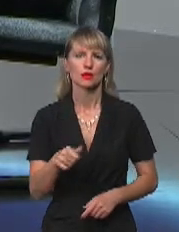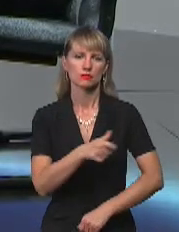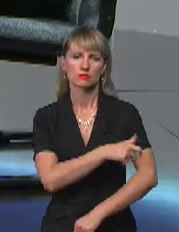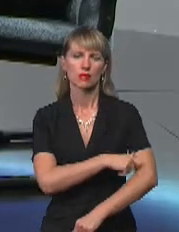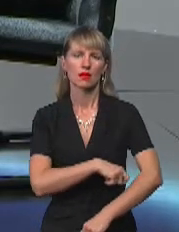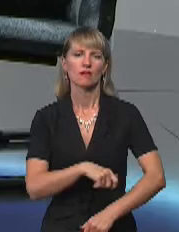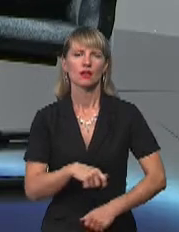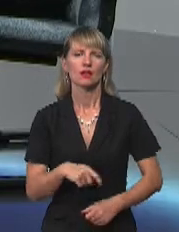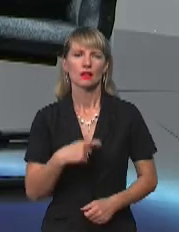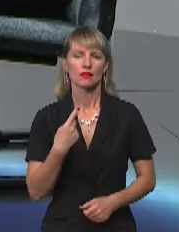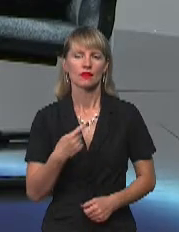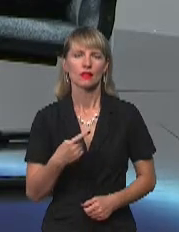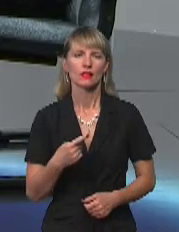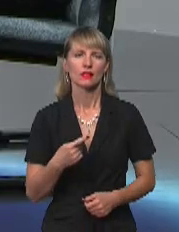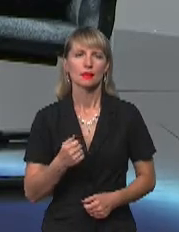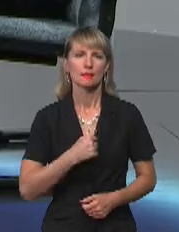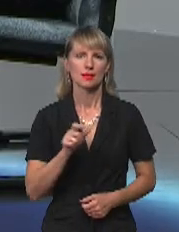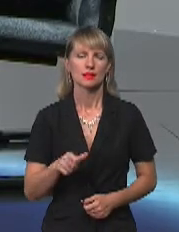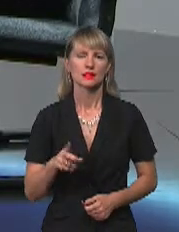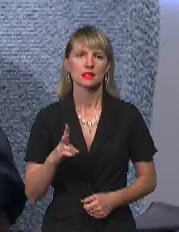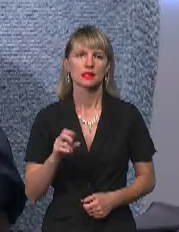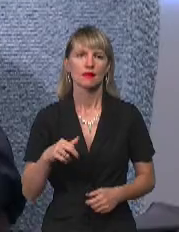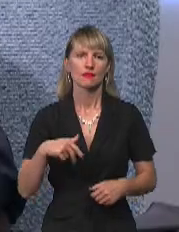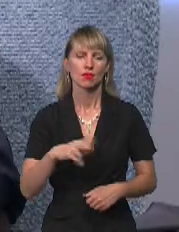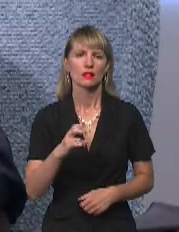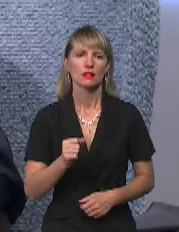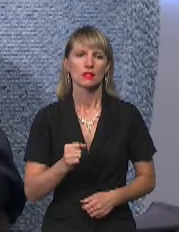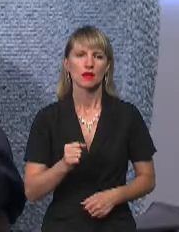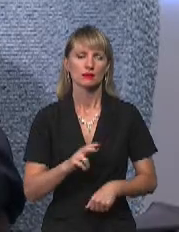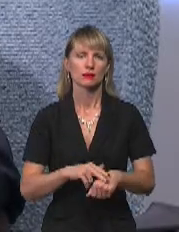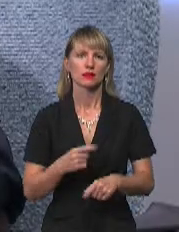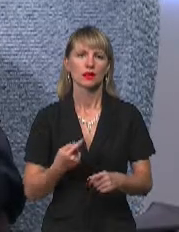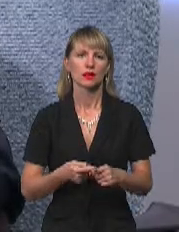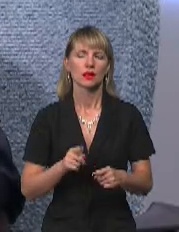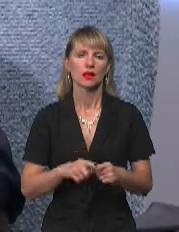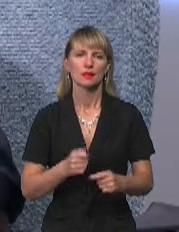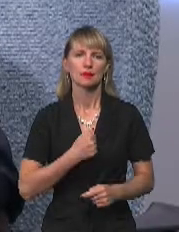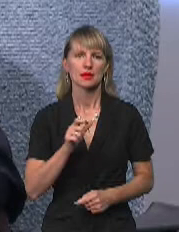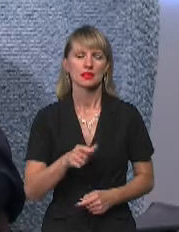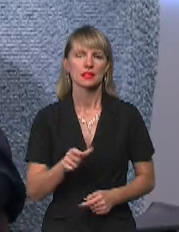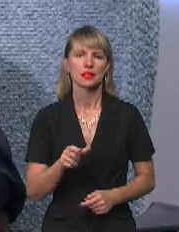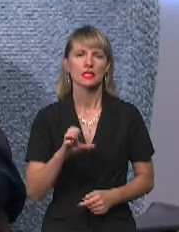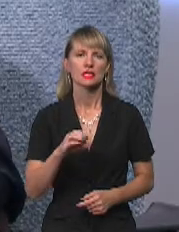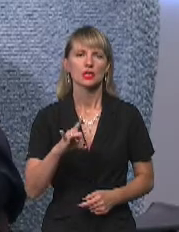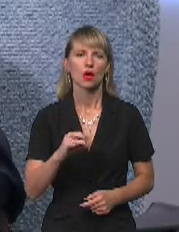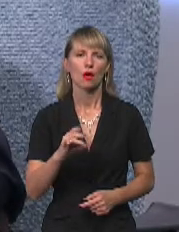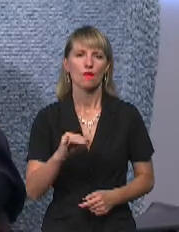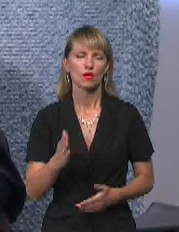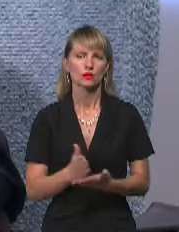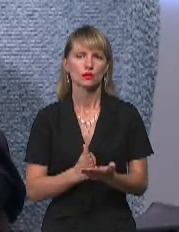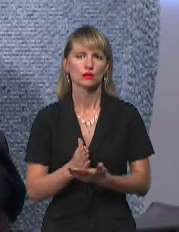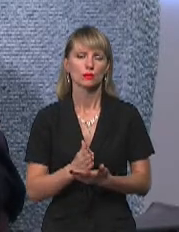питання. Бійці Нацгвардії, які виходять на патрулювання, це бійці строкової служби чи це професійні контрактники?